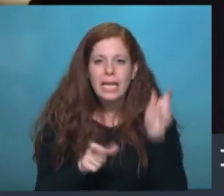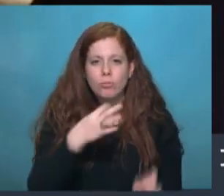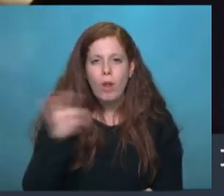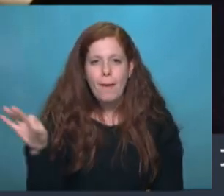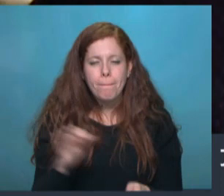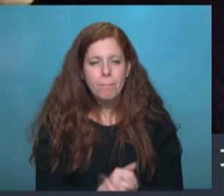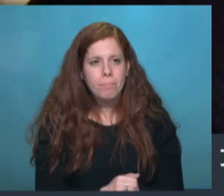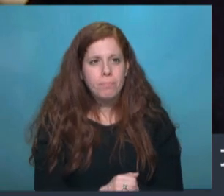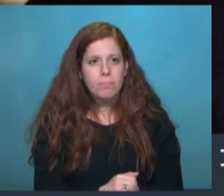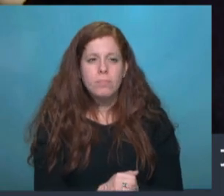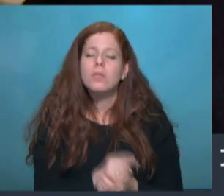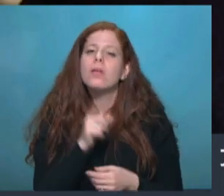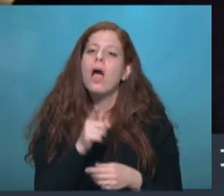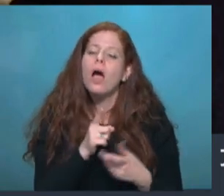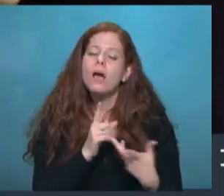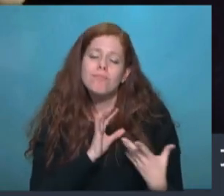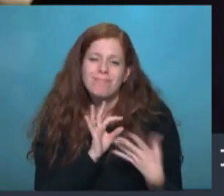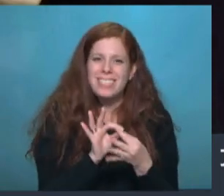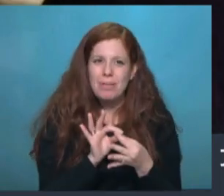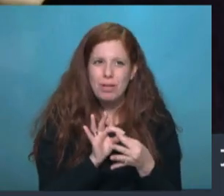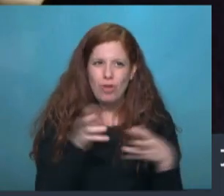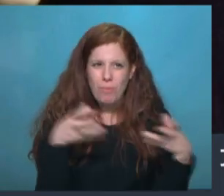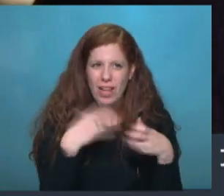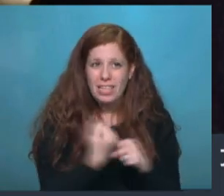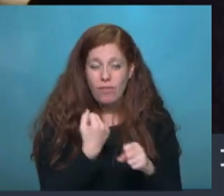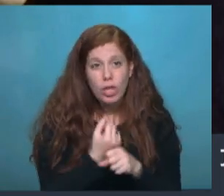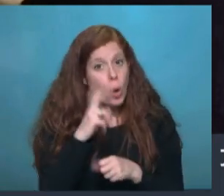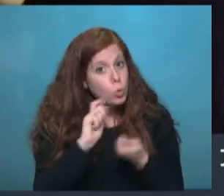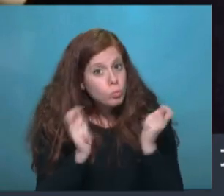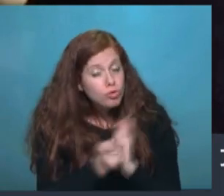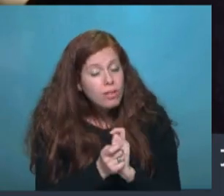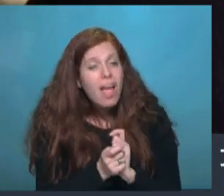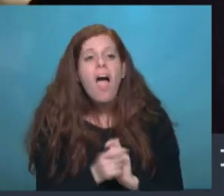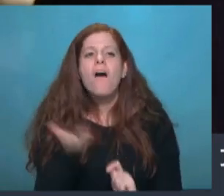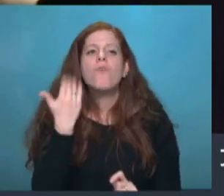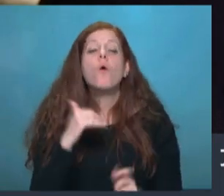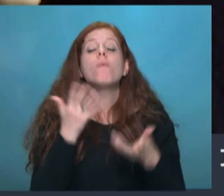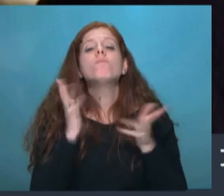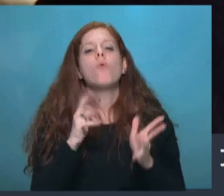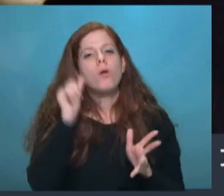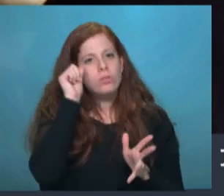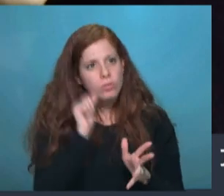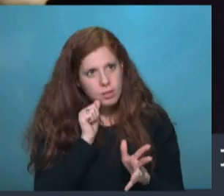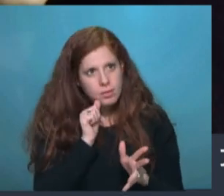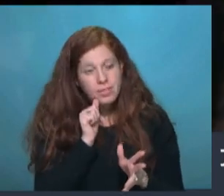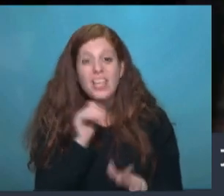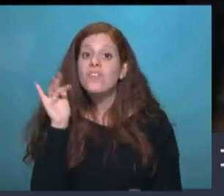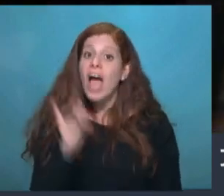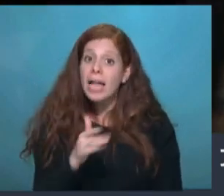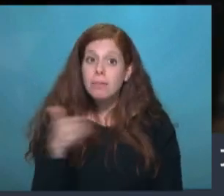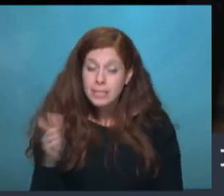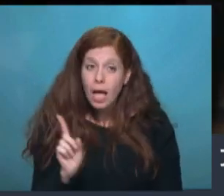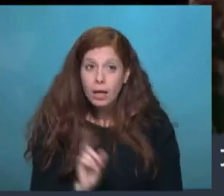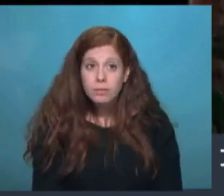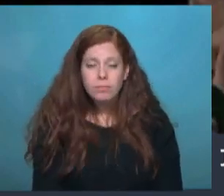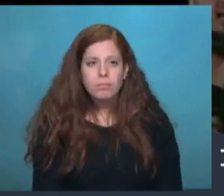הסנטימנט של מפלגת העבודה היה, הוא יכול להיות שהוא משתנה, אבל הוא היה מאוד אשכנזי ואנטי-מזרחי.